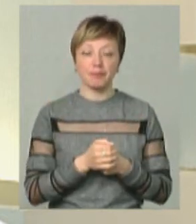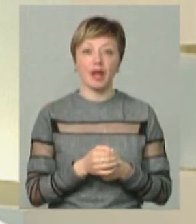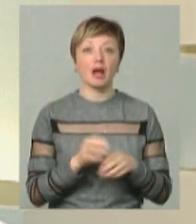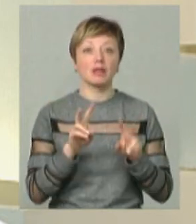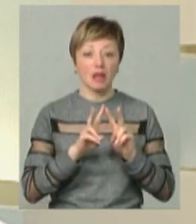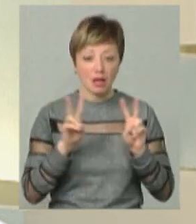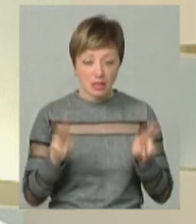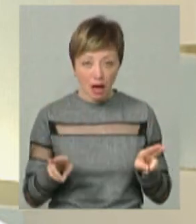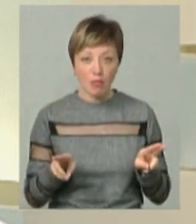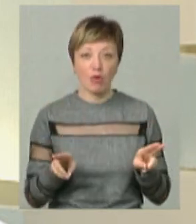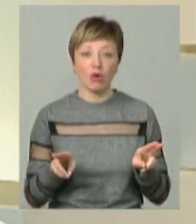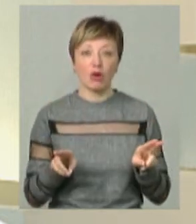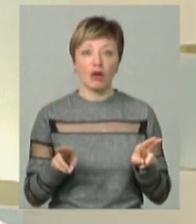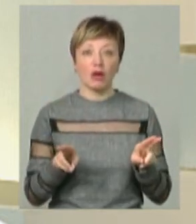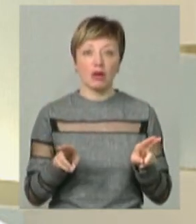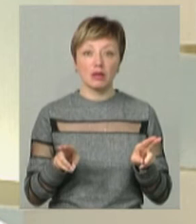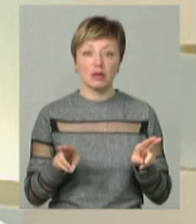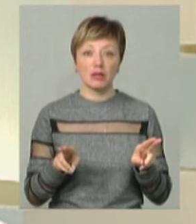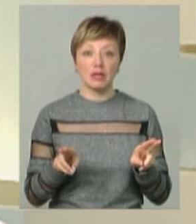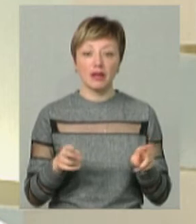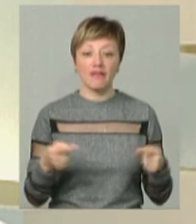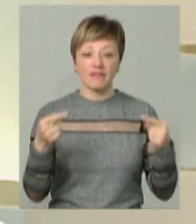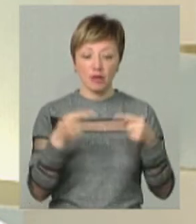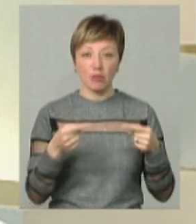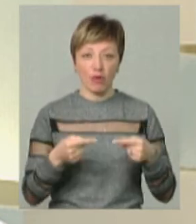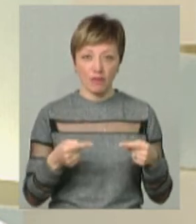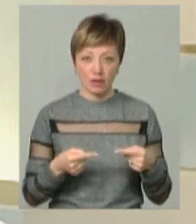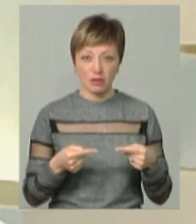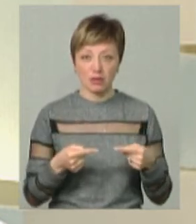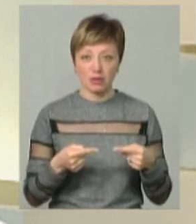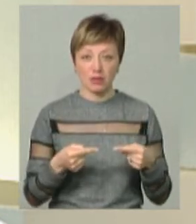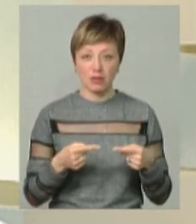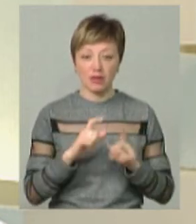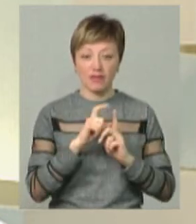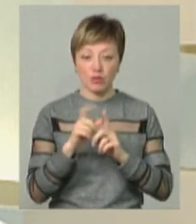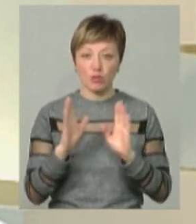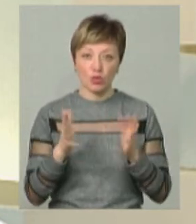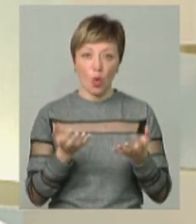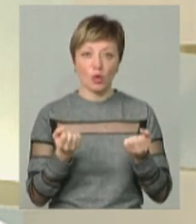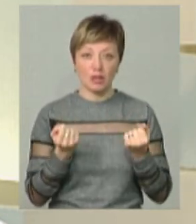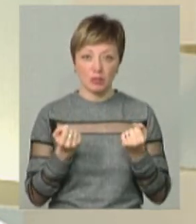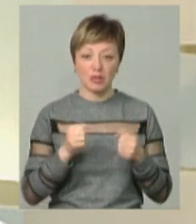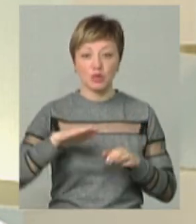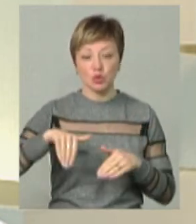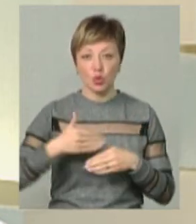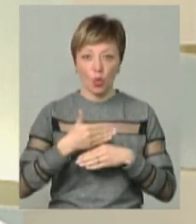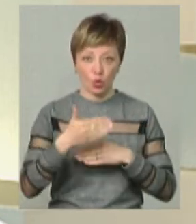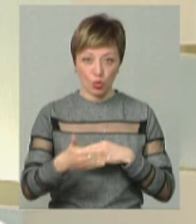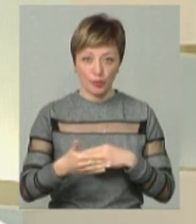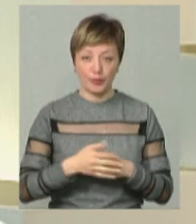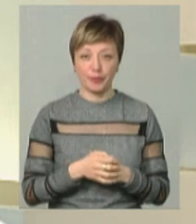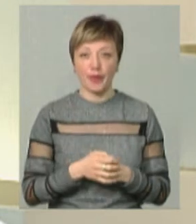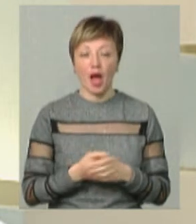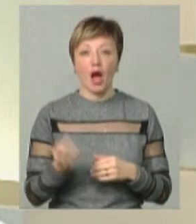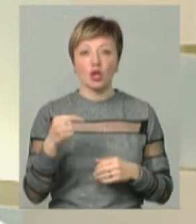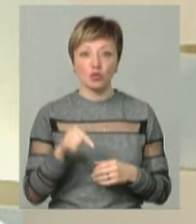так само, відповідно, ті відповіді вже будуть отримані згодом. От,